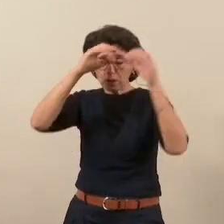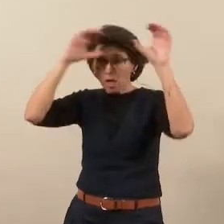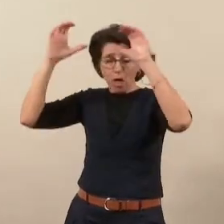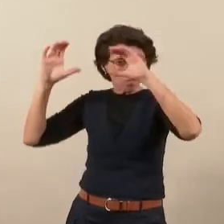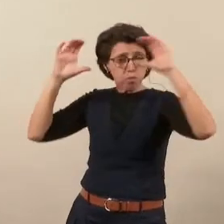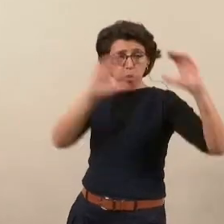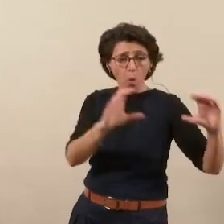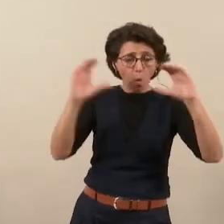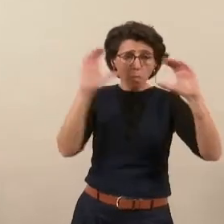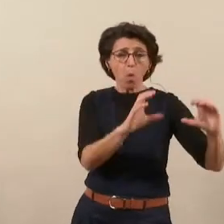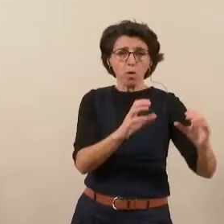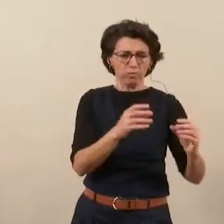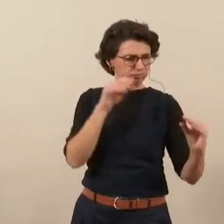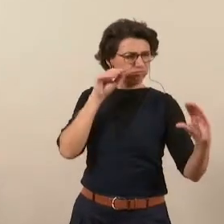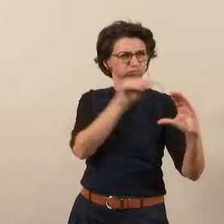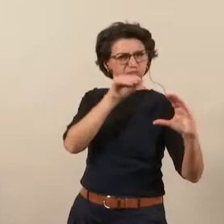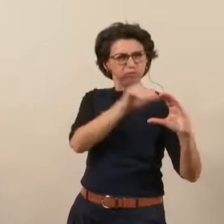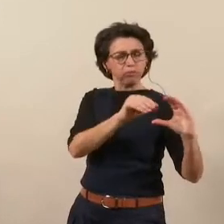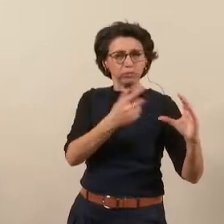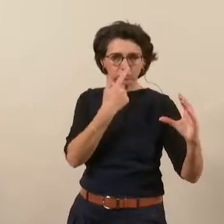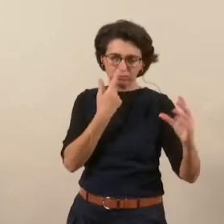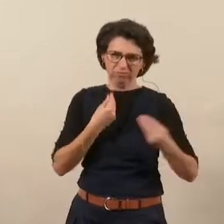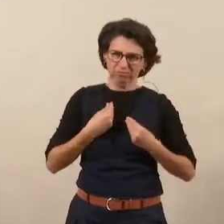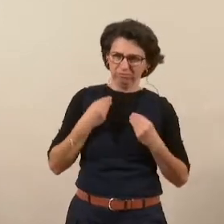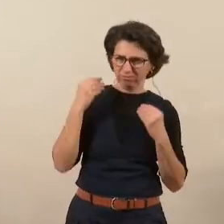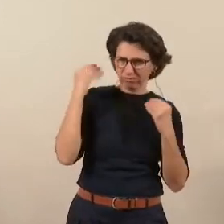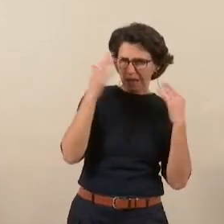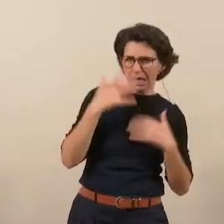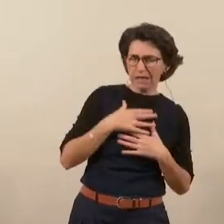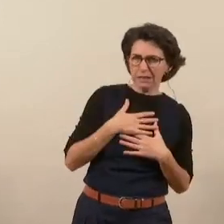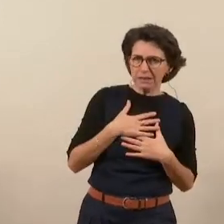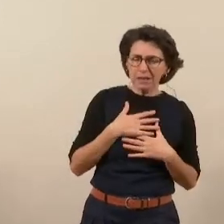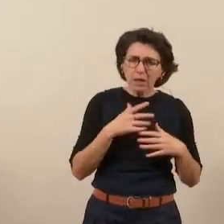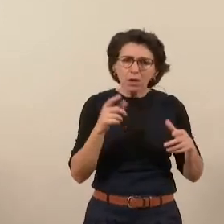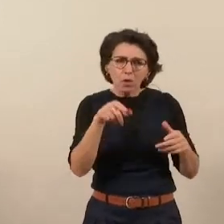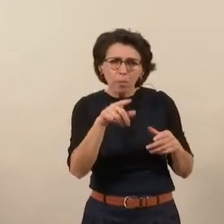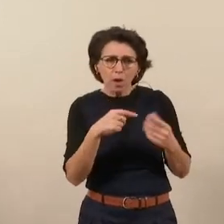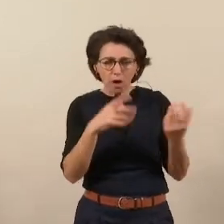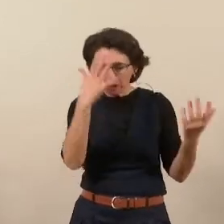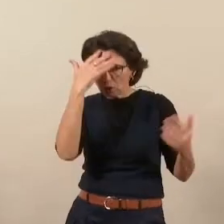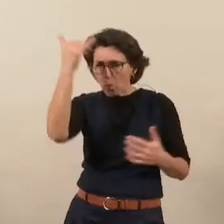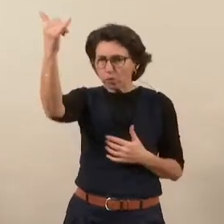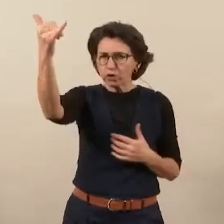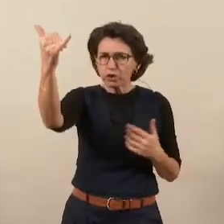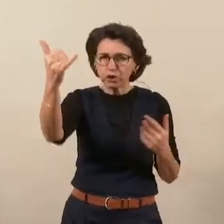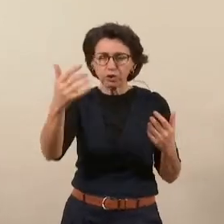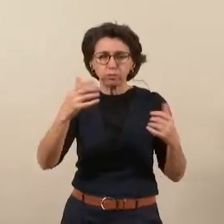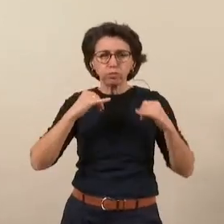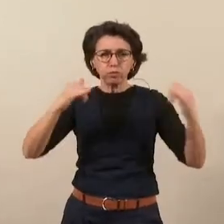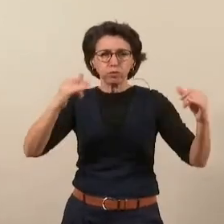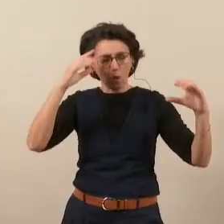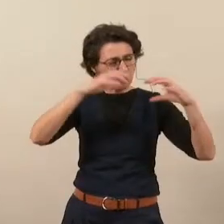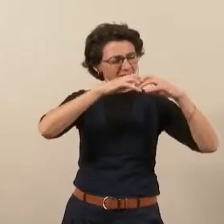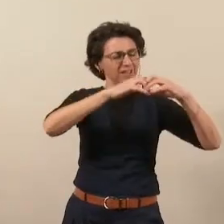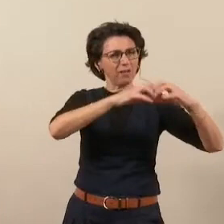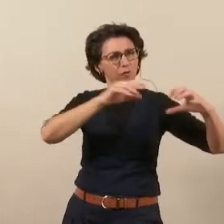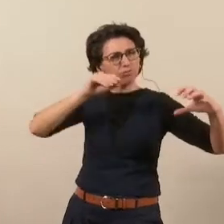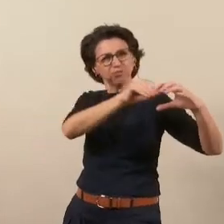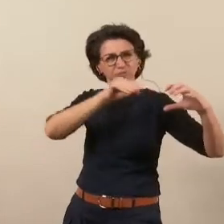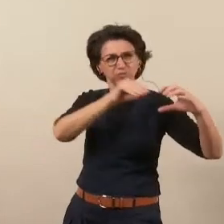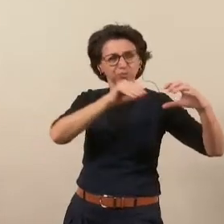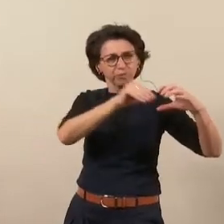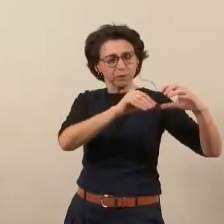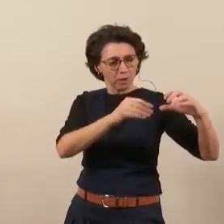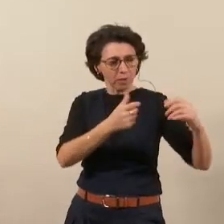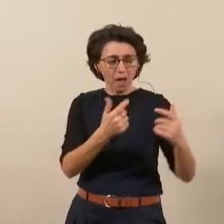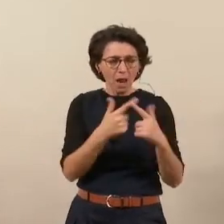inquiétante. Elle démontre chaque fois votre prisme idéologique, votre volonté d'agir sur les cerveaux plutôt que de laisser chacun se